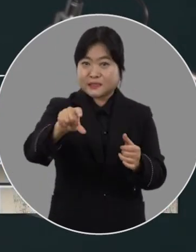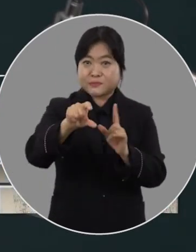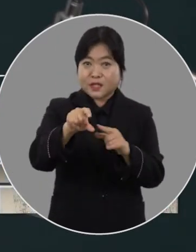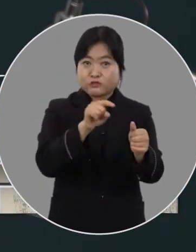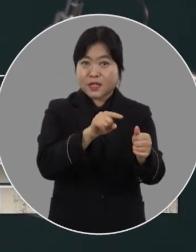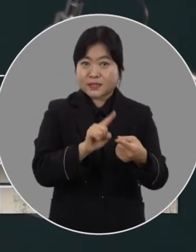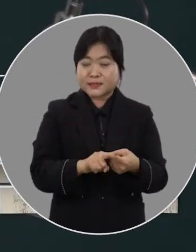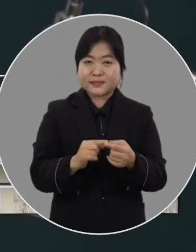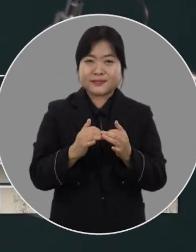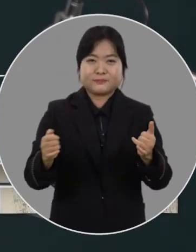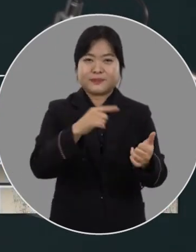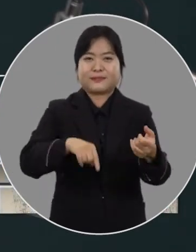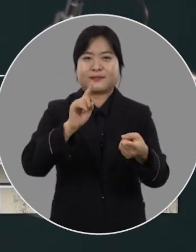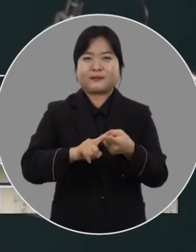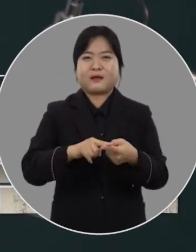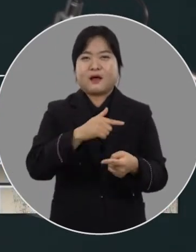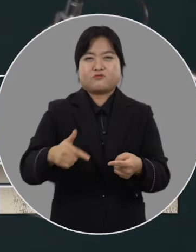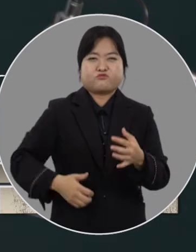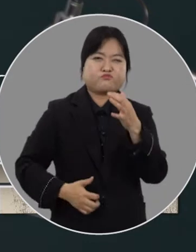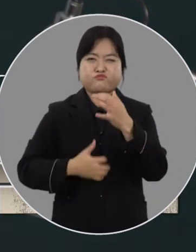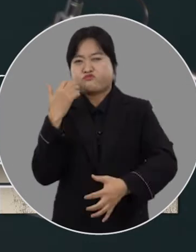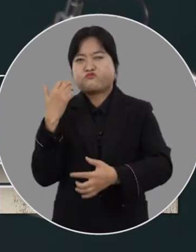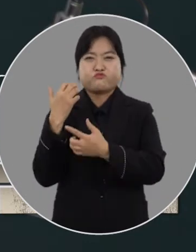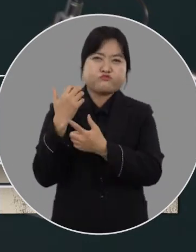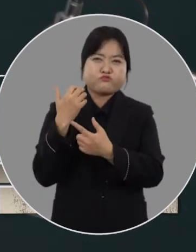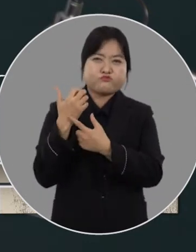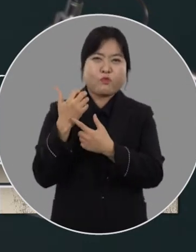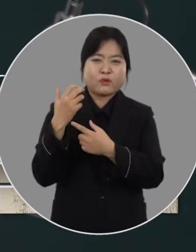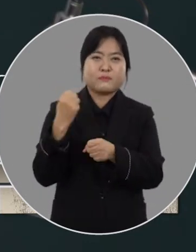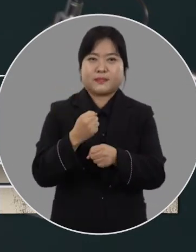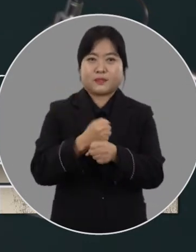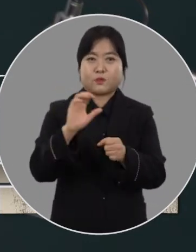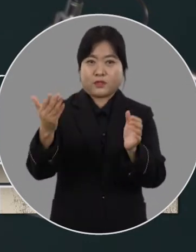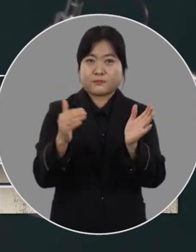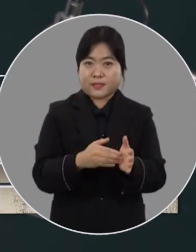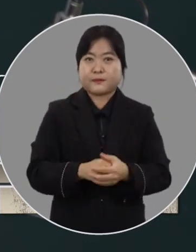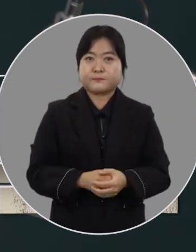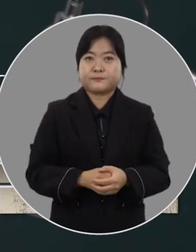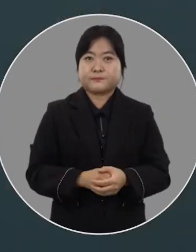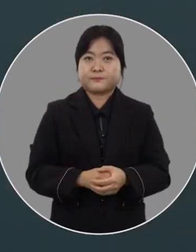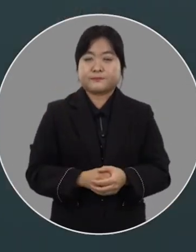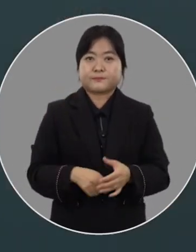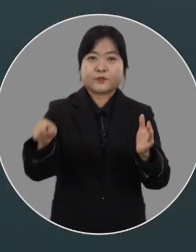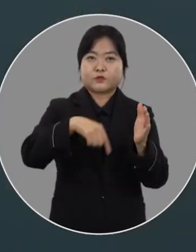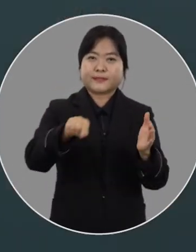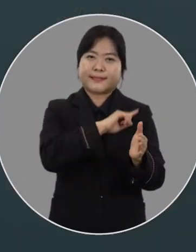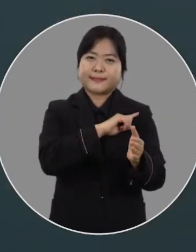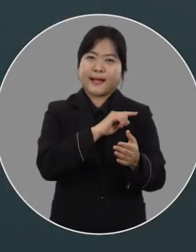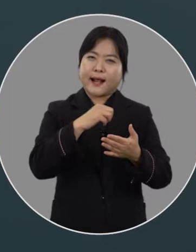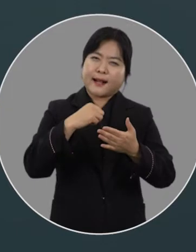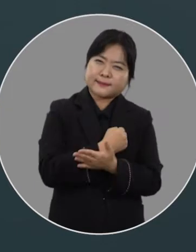또는 십자군이라고 하는 세력들에 대한 무지막지한 분노를 불러일으키게 되었던 것이었습니다. 그 중에서